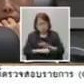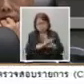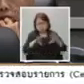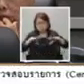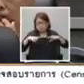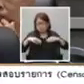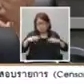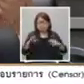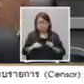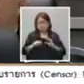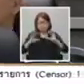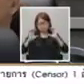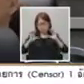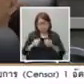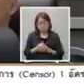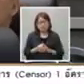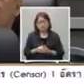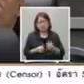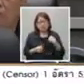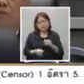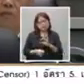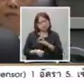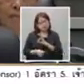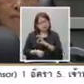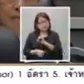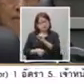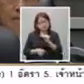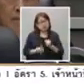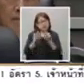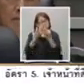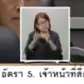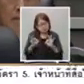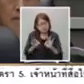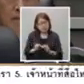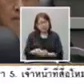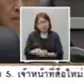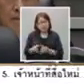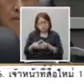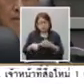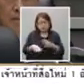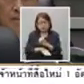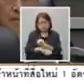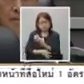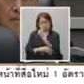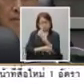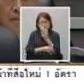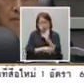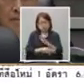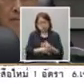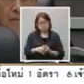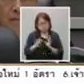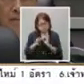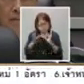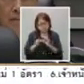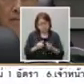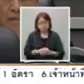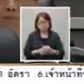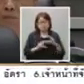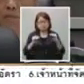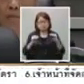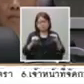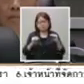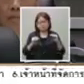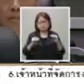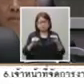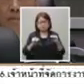ใจสมาชิกมีอิสระจากพรรคการเมืองไม่อยู่ในความผูกมัดแห่งงอบ